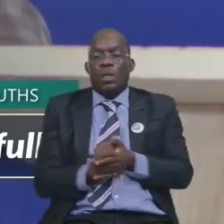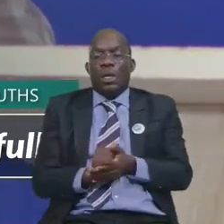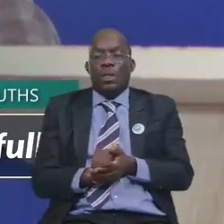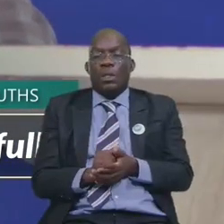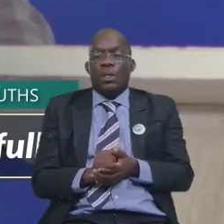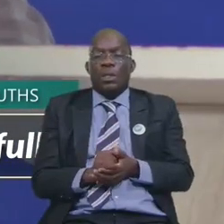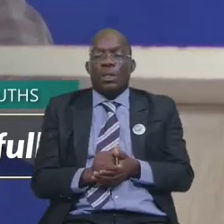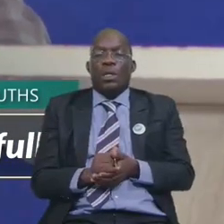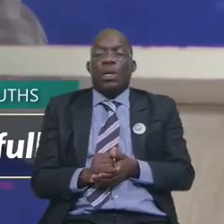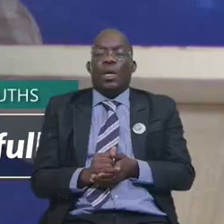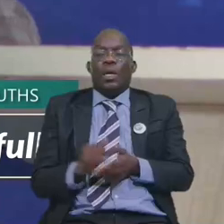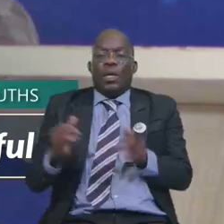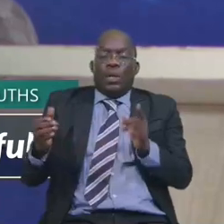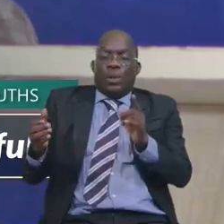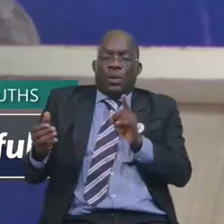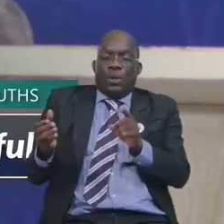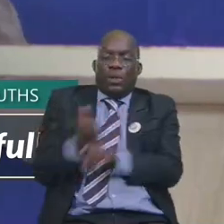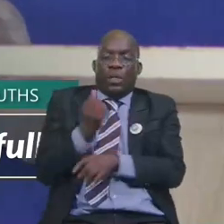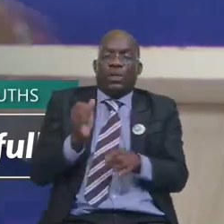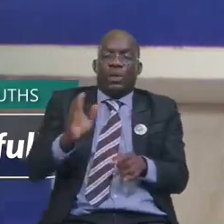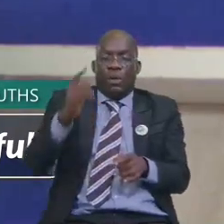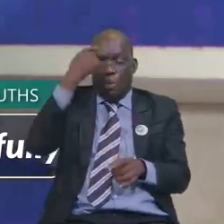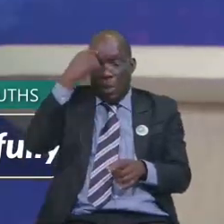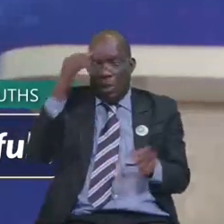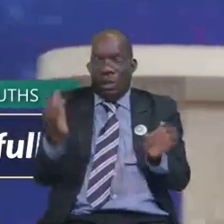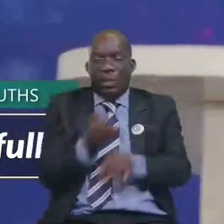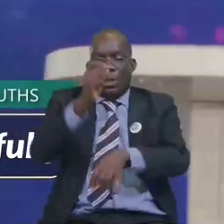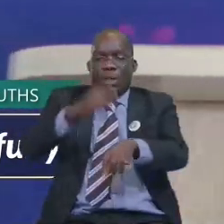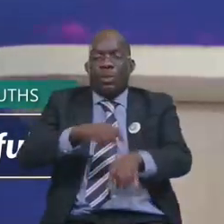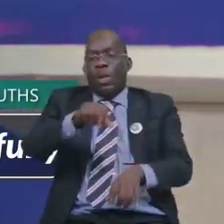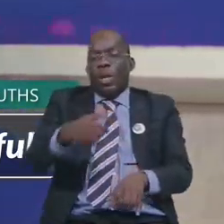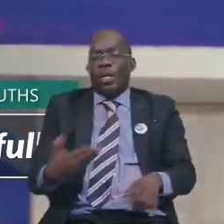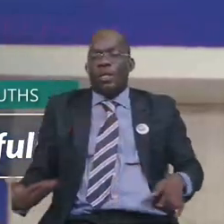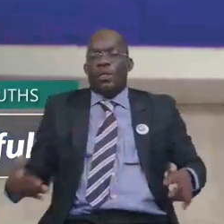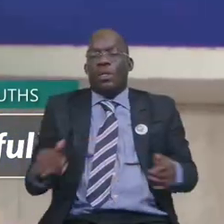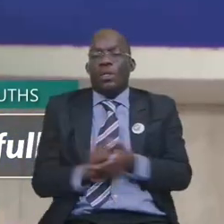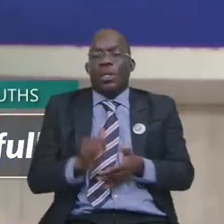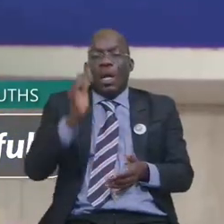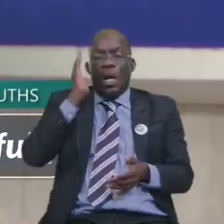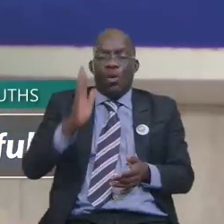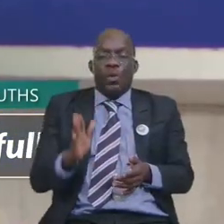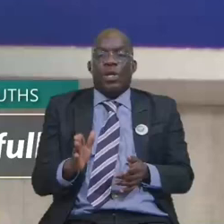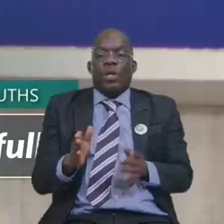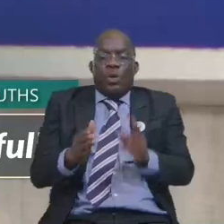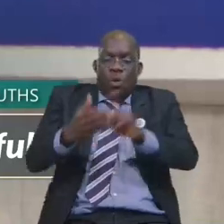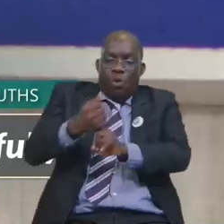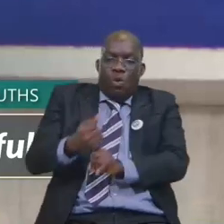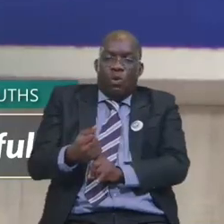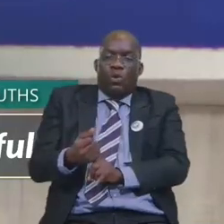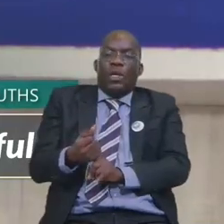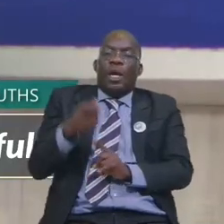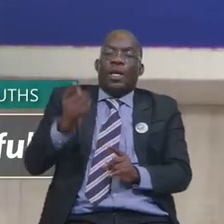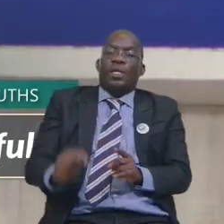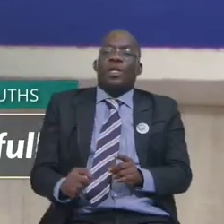ton esprit prend du temps tout ce qui va monopoliser les fonctions de ton cerveau